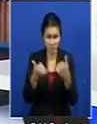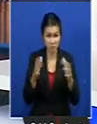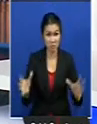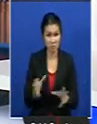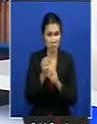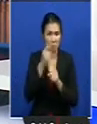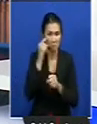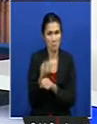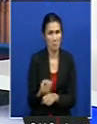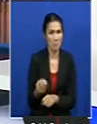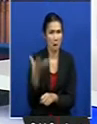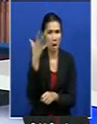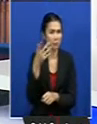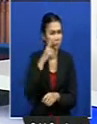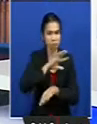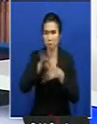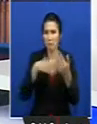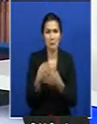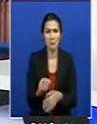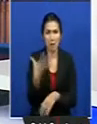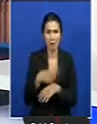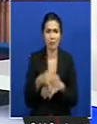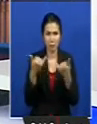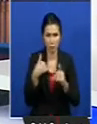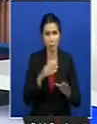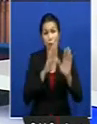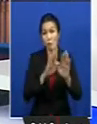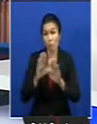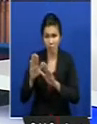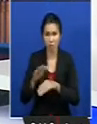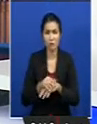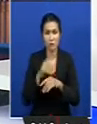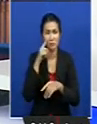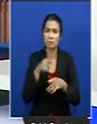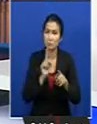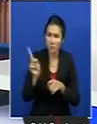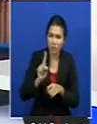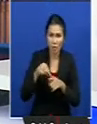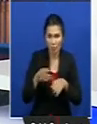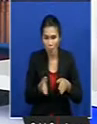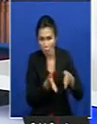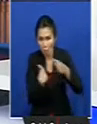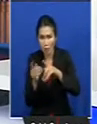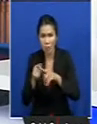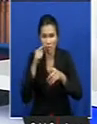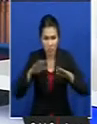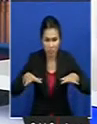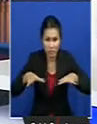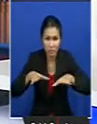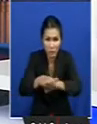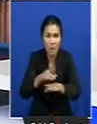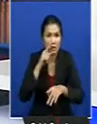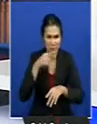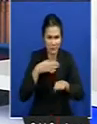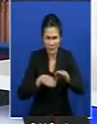แล้วสูงขึ้นทุกรายการคุณนันทิการ ค่ะนี่แหละค่ะก็เลยต้องฝากเตือนกันเอาไว้ด้วยนะคะเส้นทางไหนเป็นทางโค้งหรือว่าคอขวดไม่ควรแ